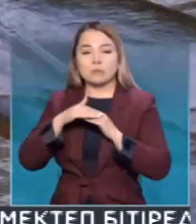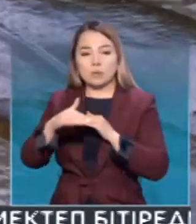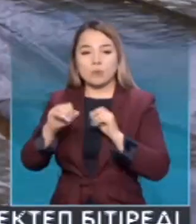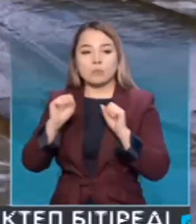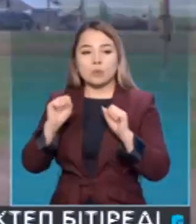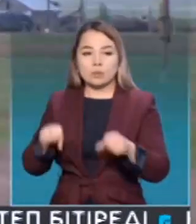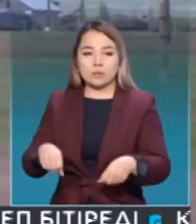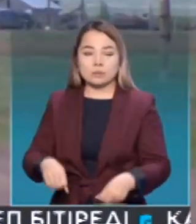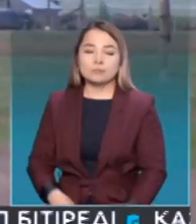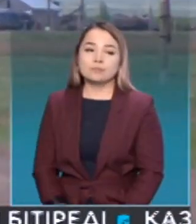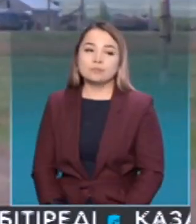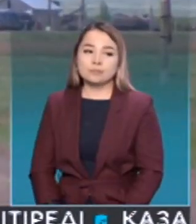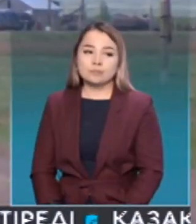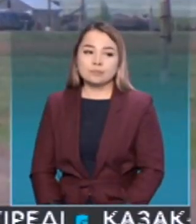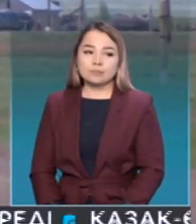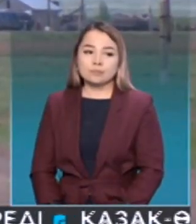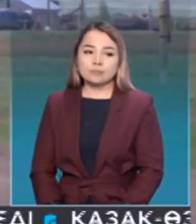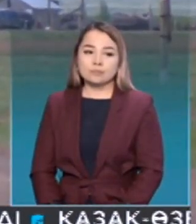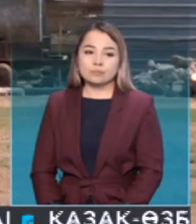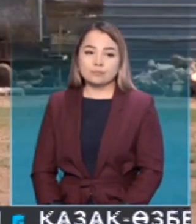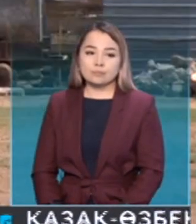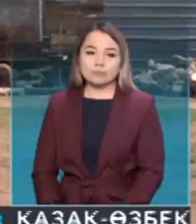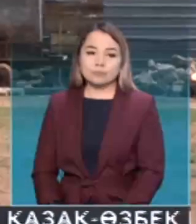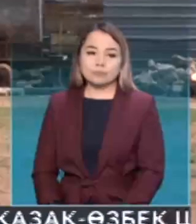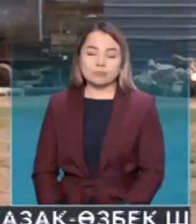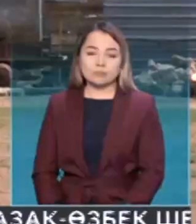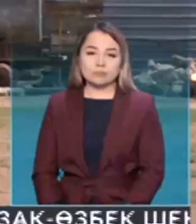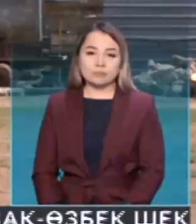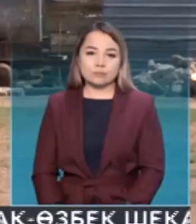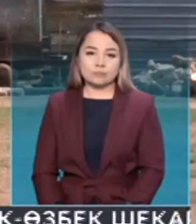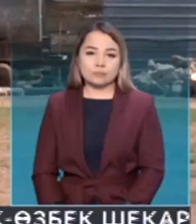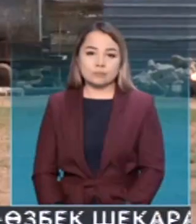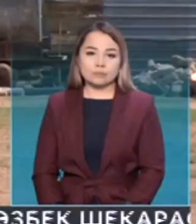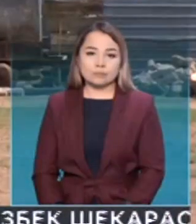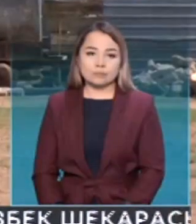Оңғар Алпысбайұлы, Сұңқарбек Қайсин, Бауыржан Бірлібаев, Қазақстан ұлттық телеарнасы, Қарағанды облысы.